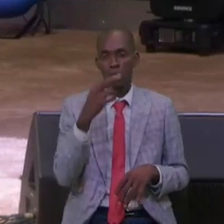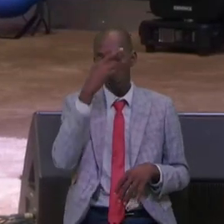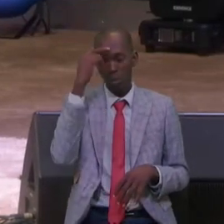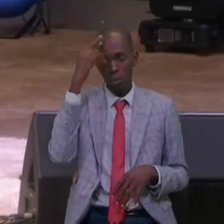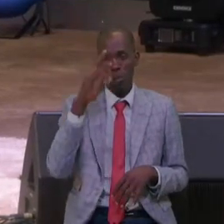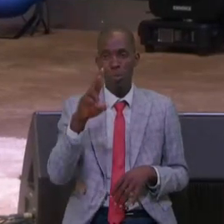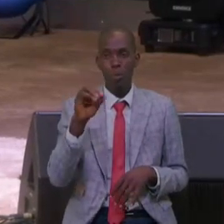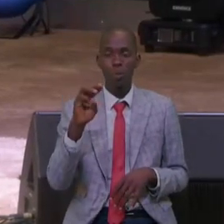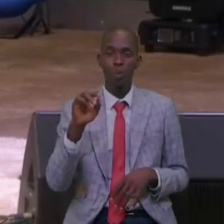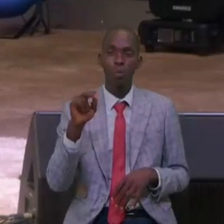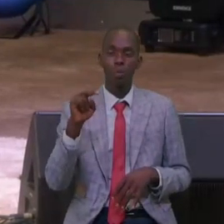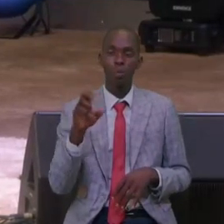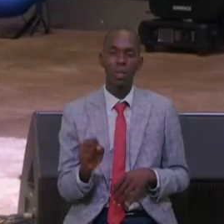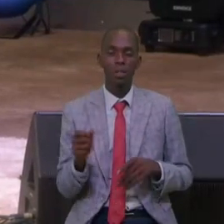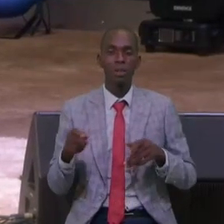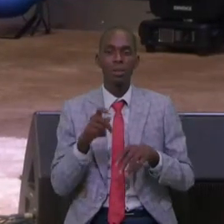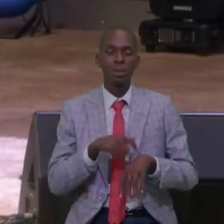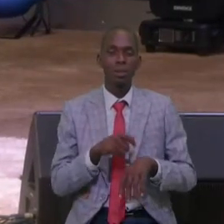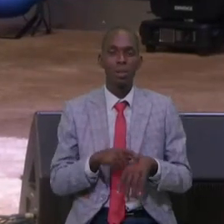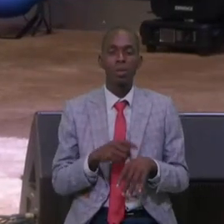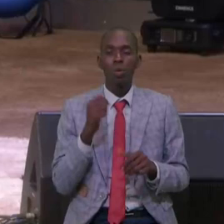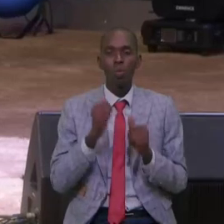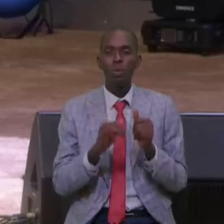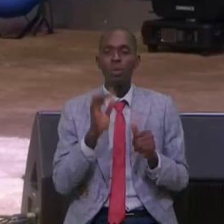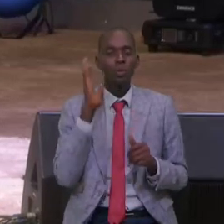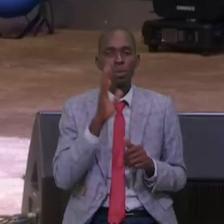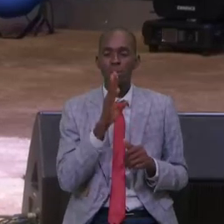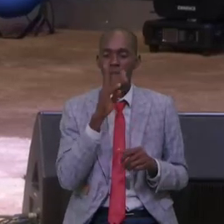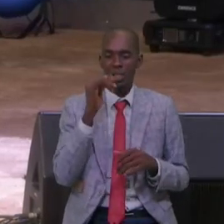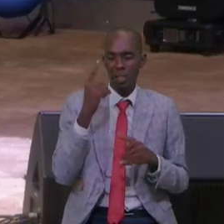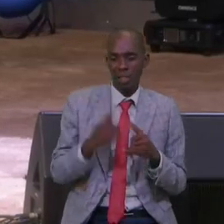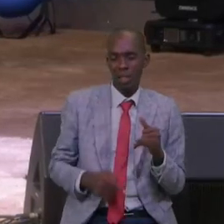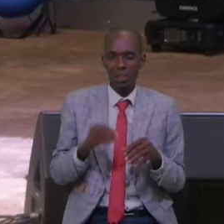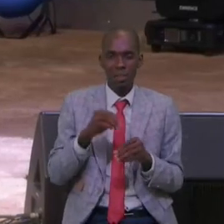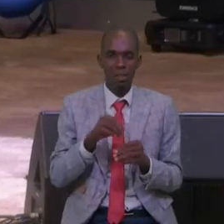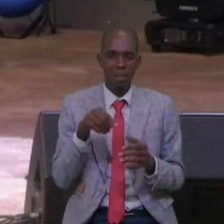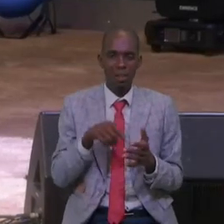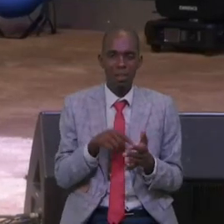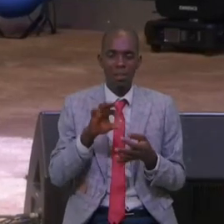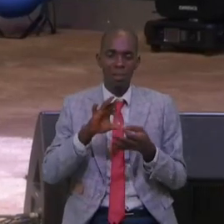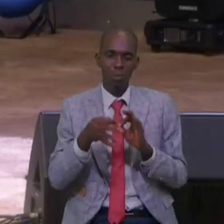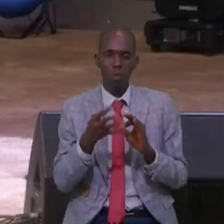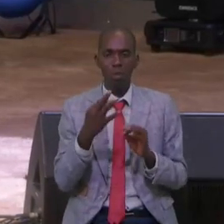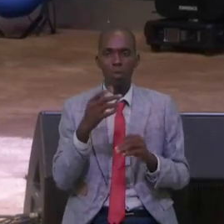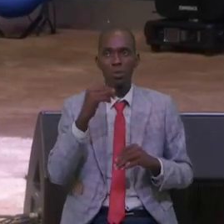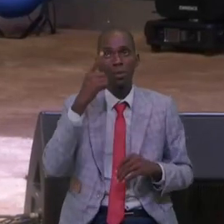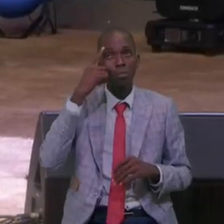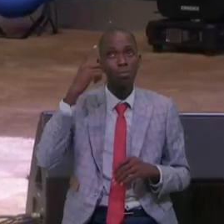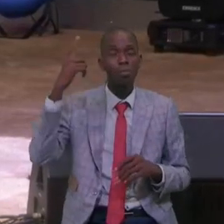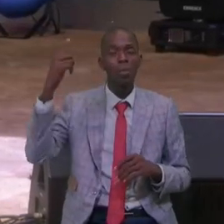Et c'est l'Empire romain qui sera le dernier dans cette interprétation de la révélation